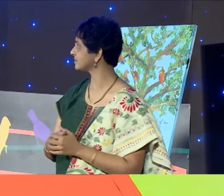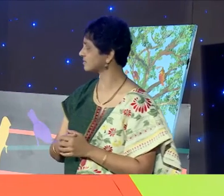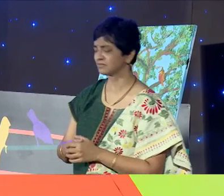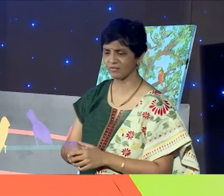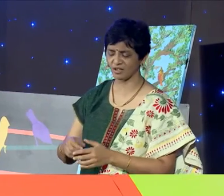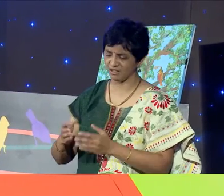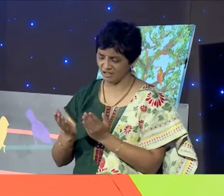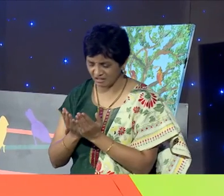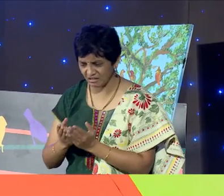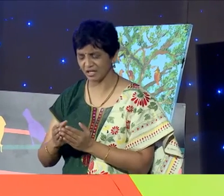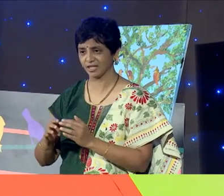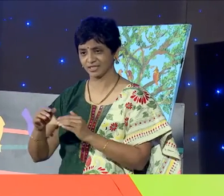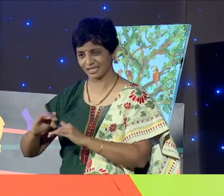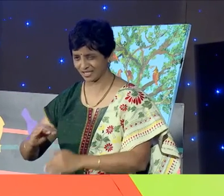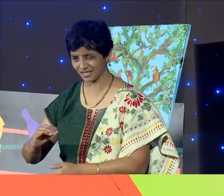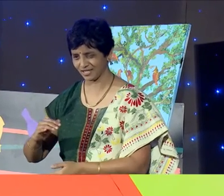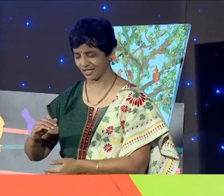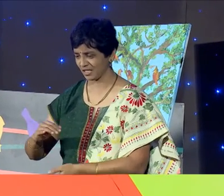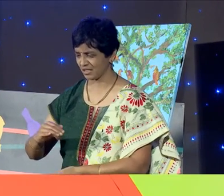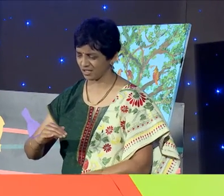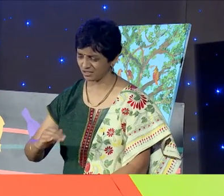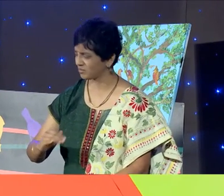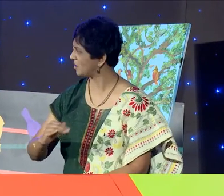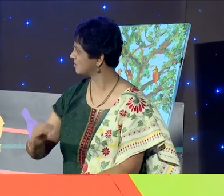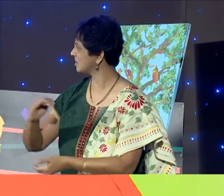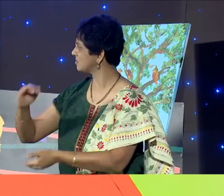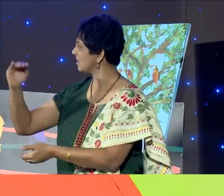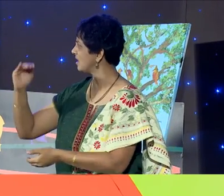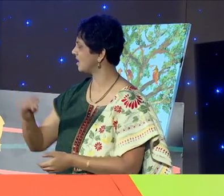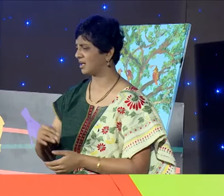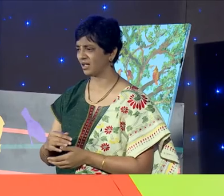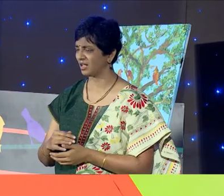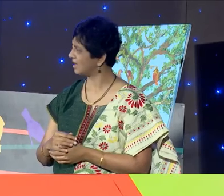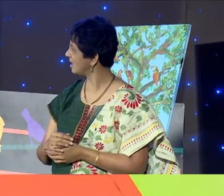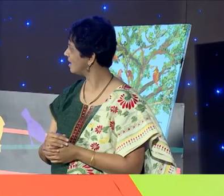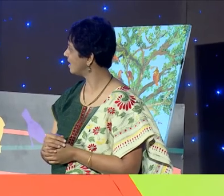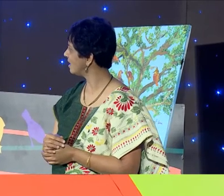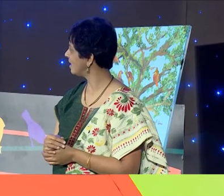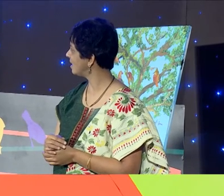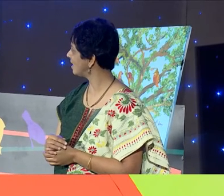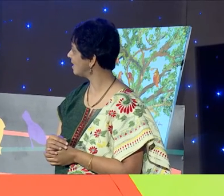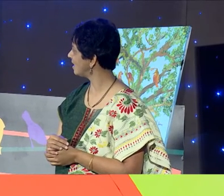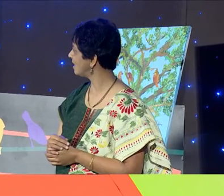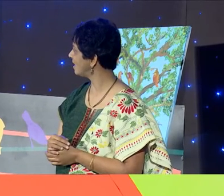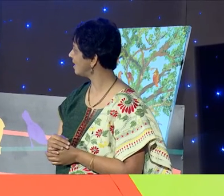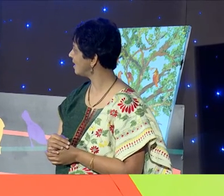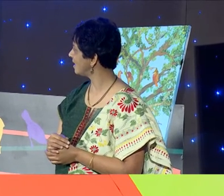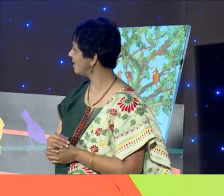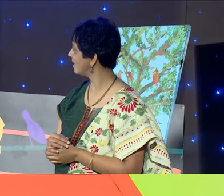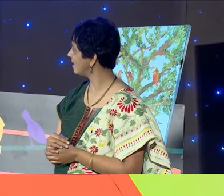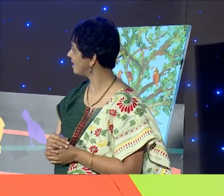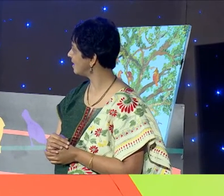हो गए। बस इसमें हम छोटी छोटी बातों में बॉस ने डांट दिया, प्रोजेक्ट पूरा कर नहीं पाए, बस हम हताशा में चले जाते